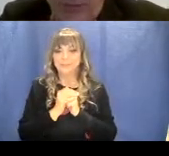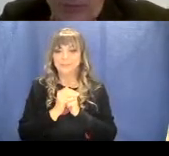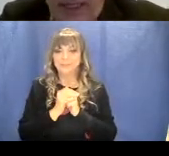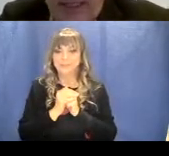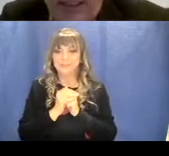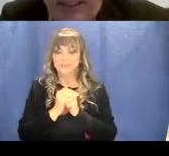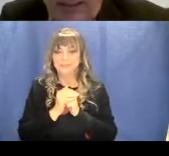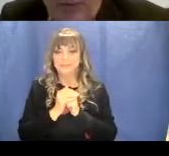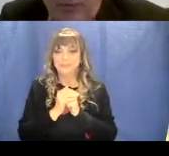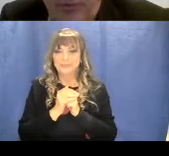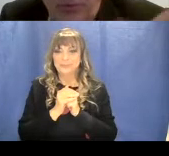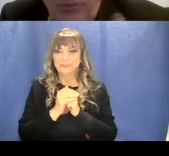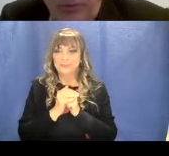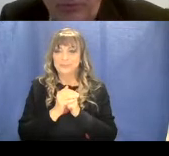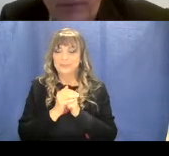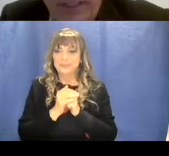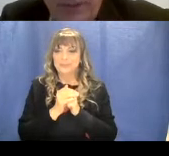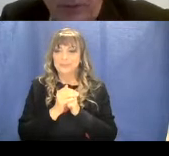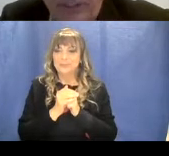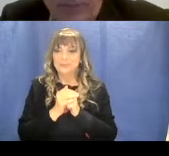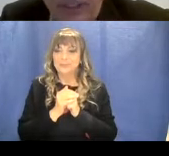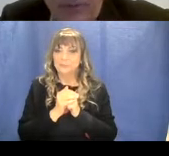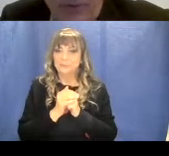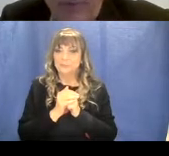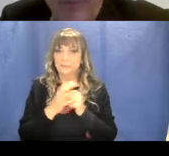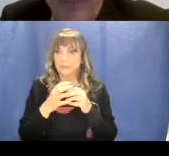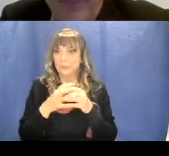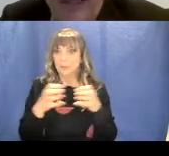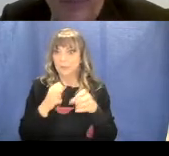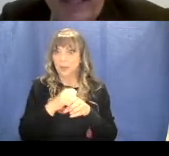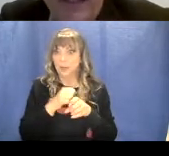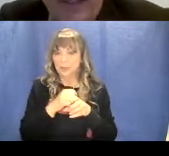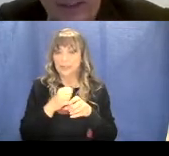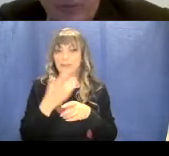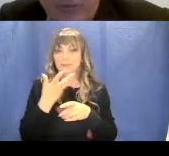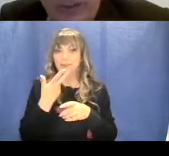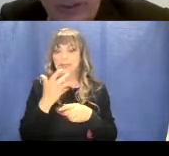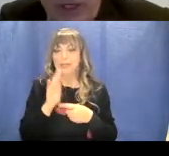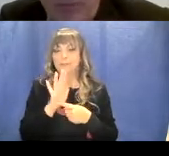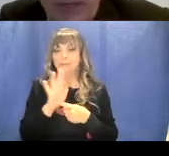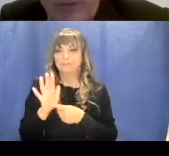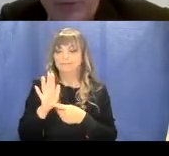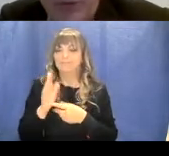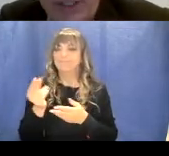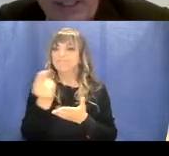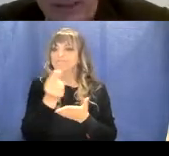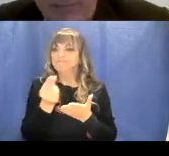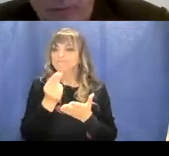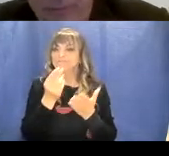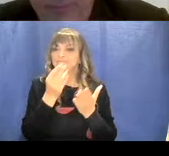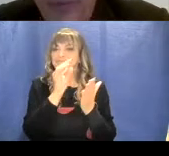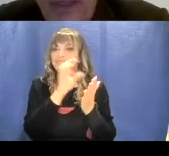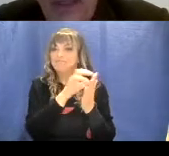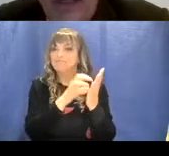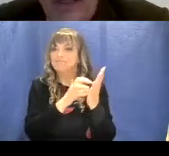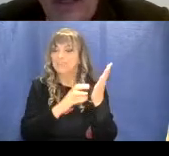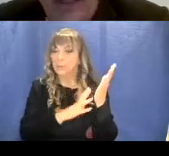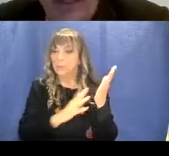allora dopo questi solidi vogliamo rappresentarli tutti c'è un passo successivo